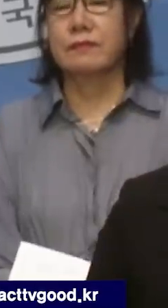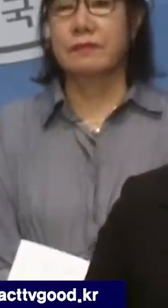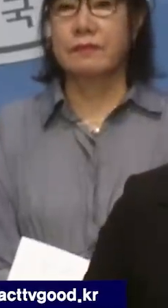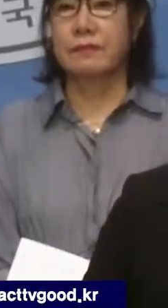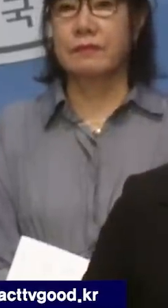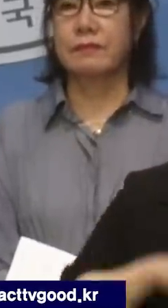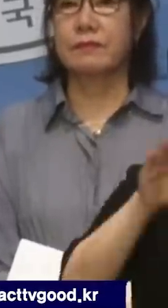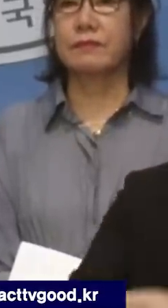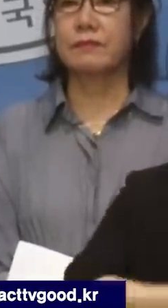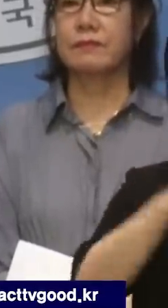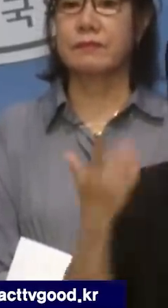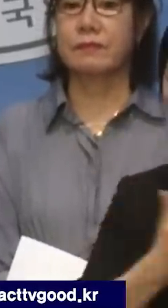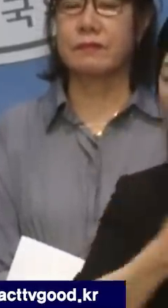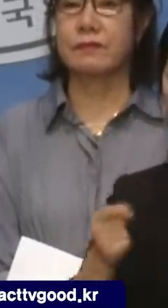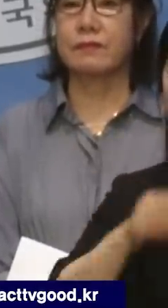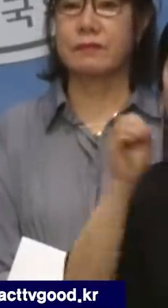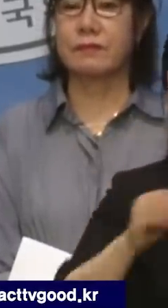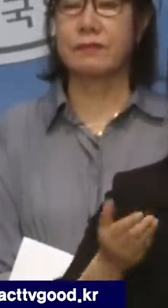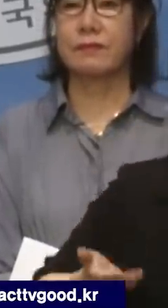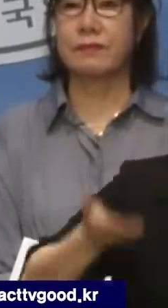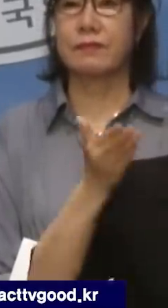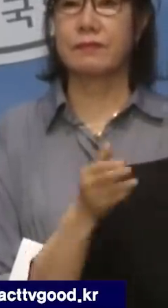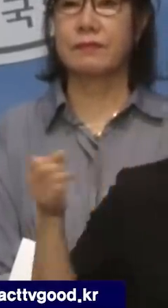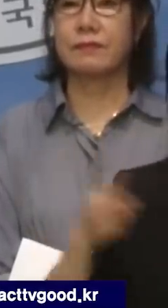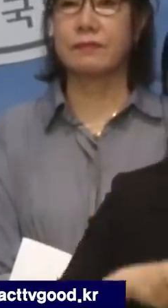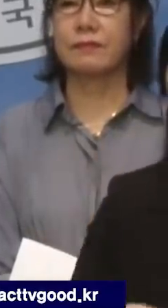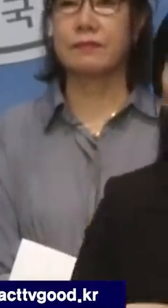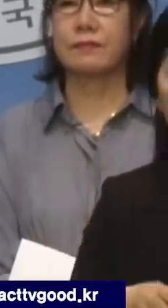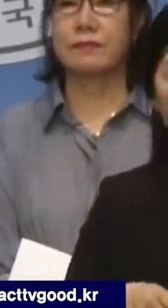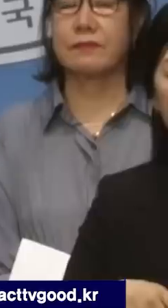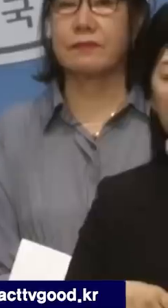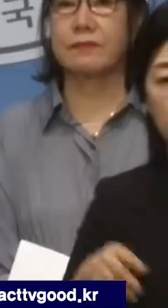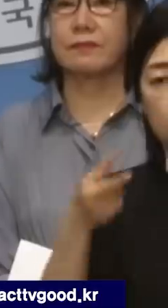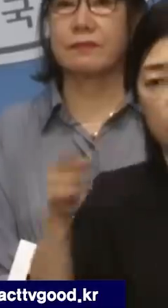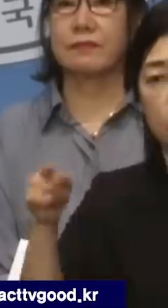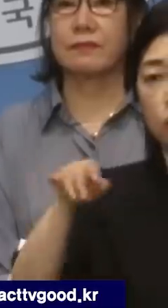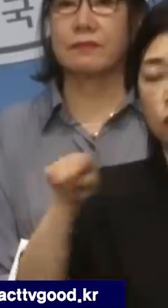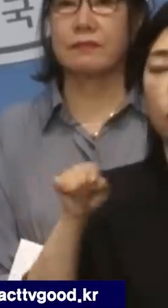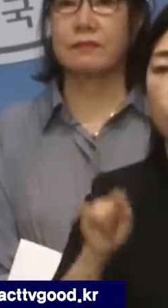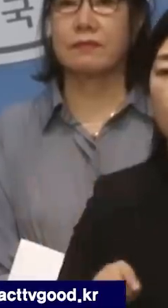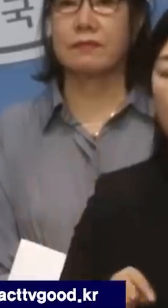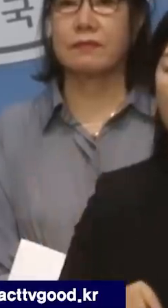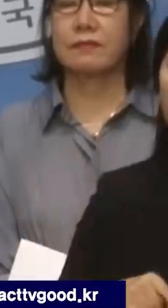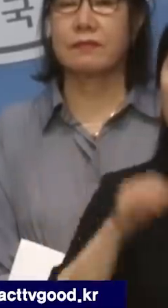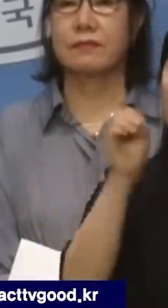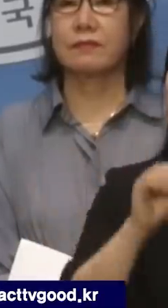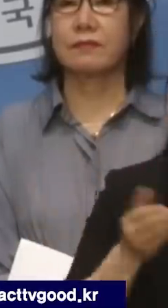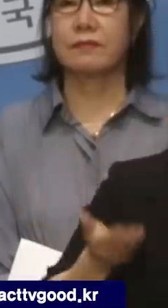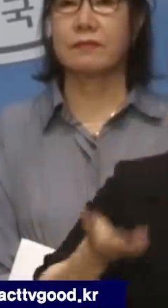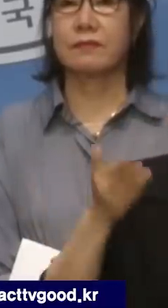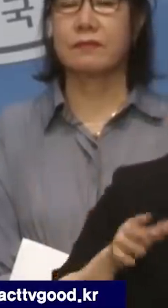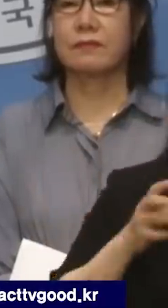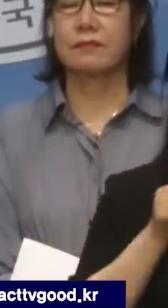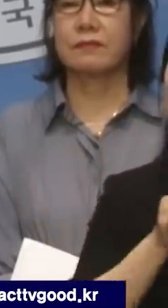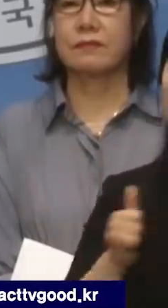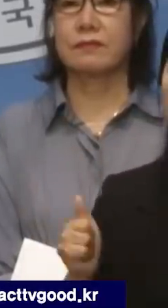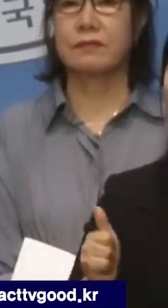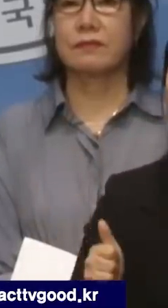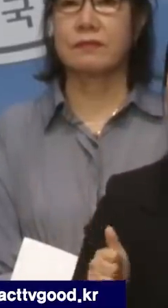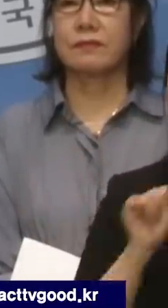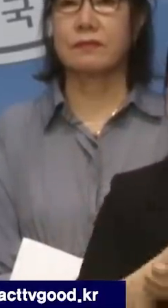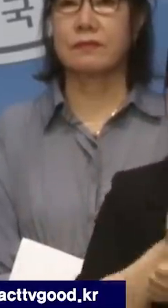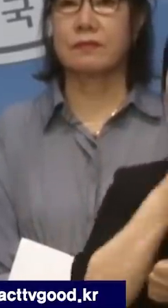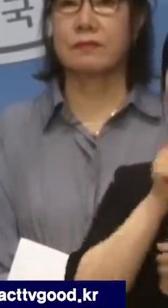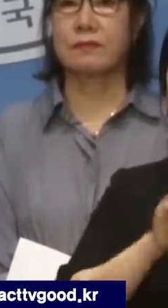이하 전 연령층에서 80% 이상, 그리고 60대, 70대 중에서도 60%가 넘는 국민께서